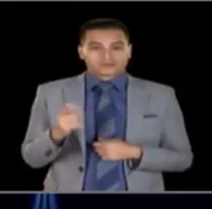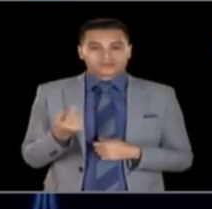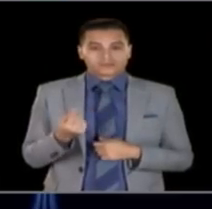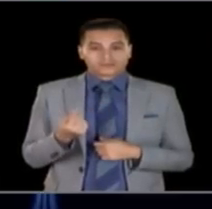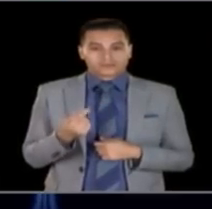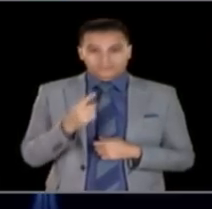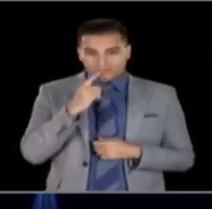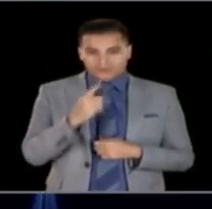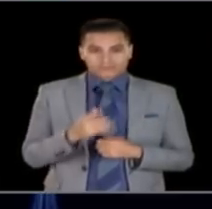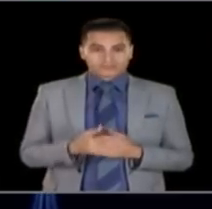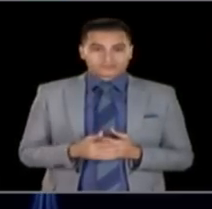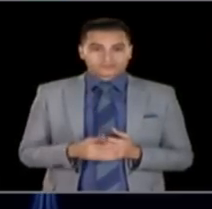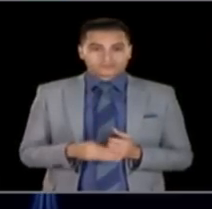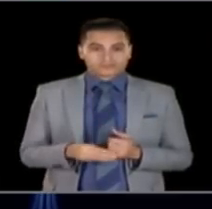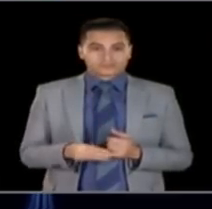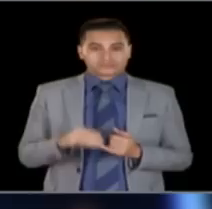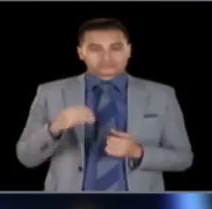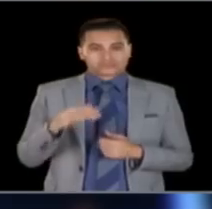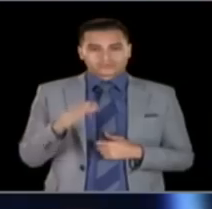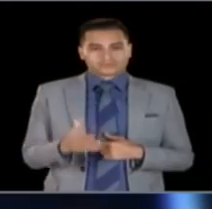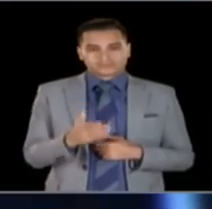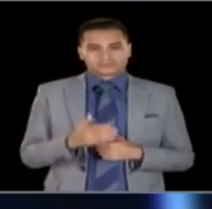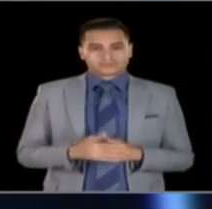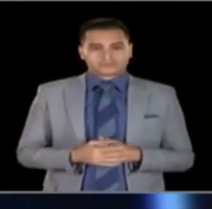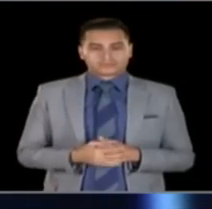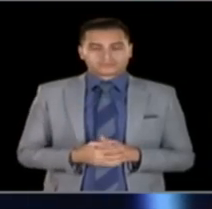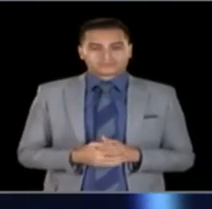ماتش اتحسب. مش فارقة كده كده صح؟ يبقى ناخد الجوكر. ناخد